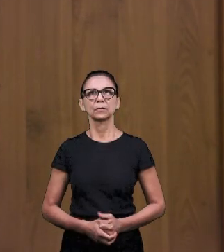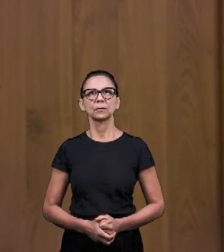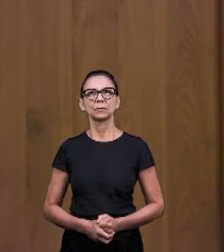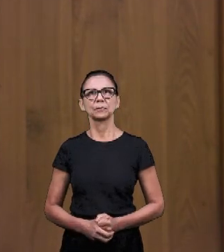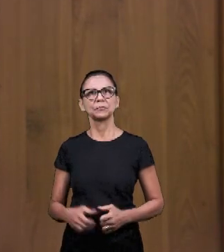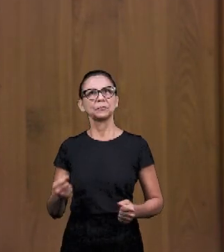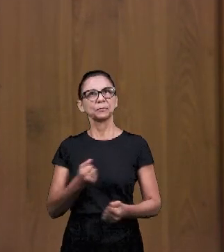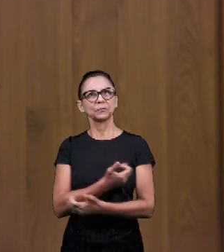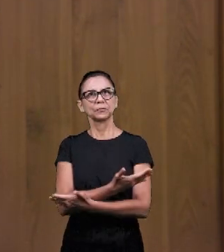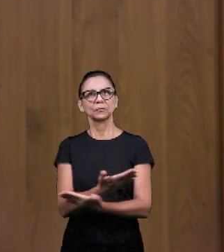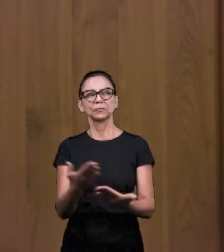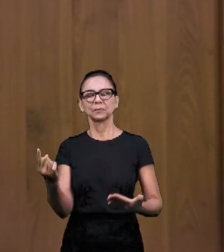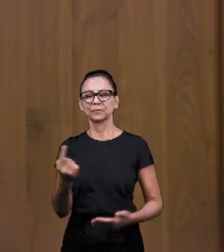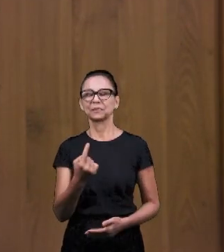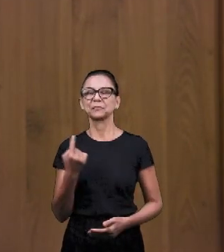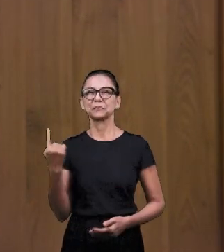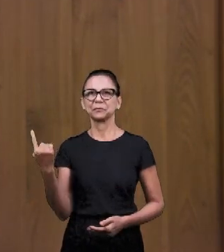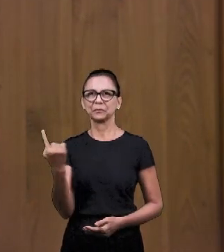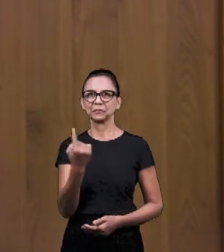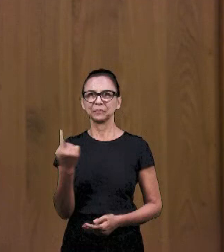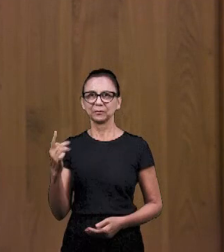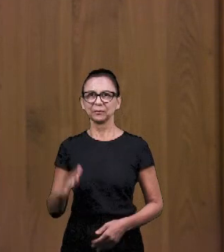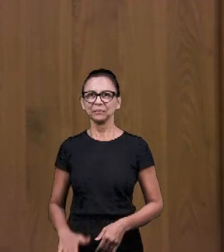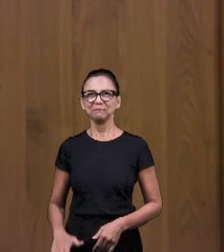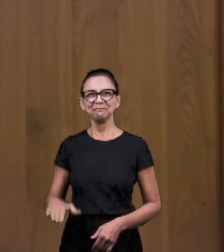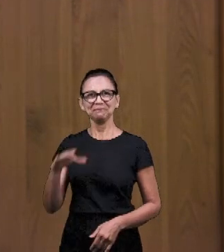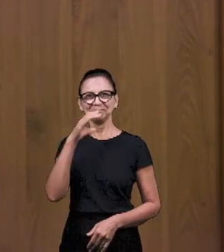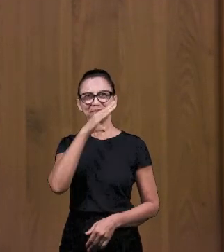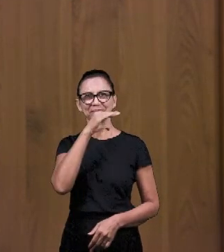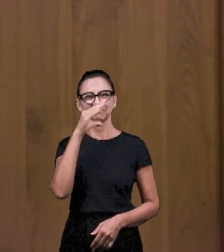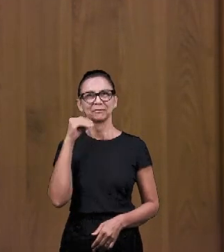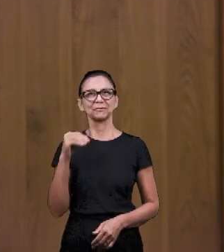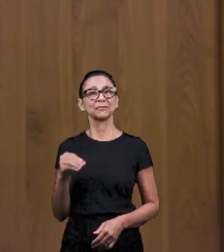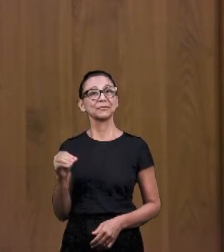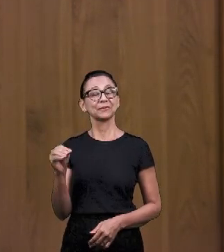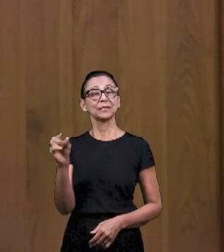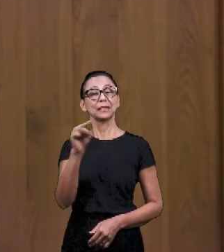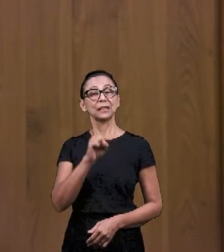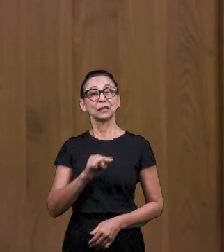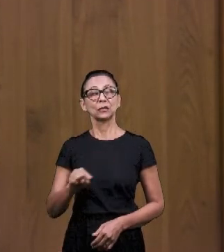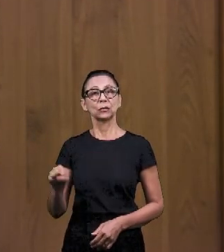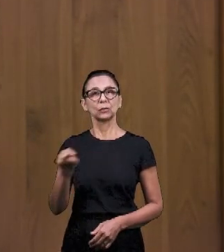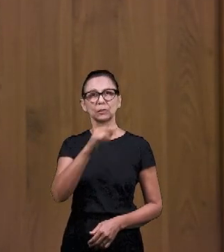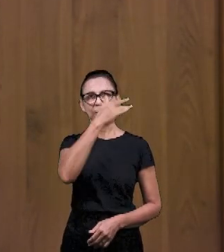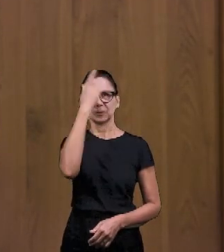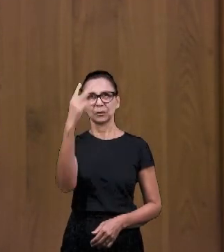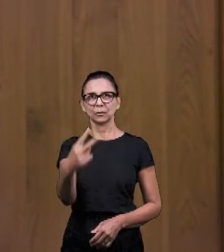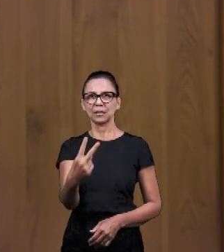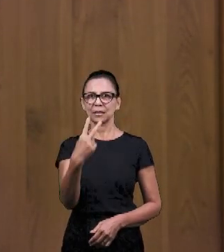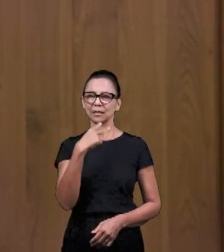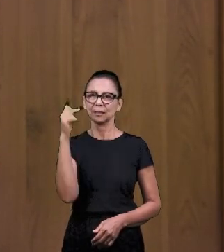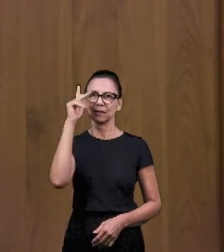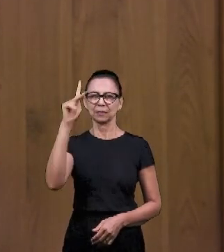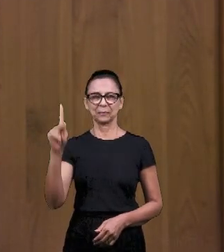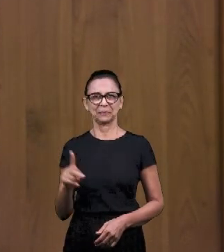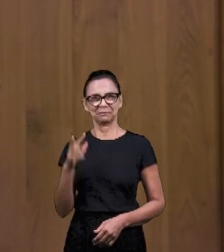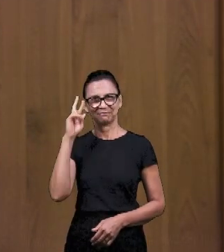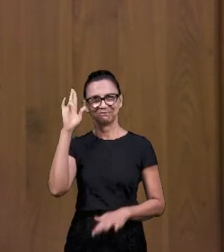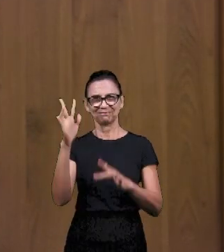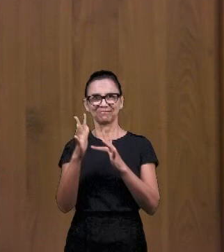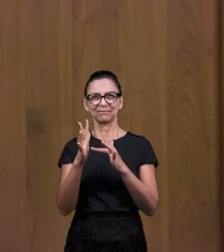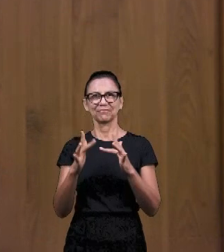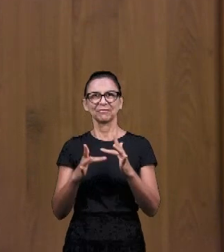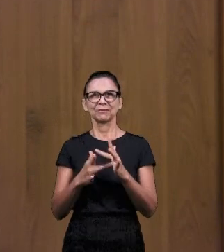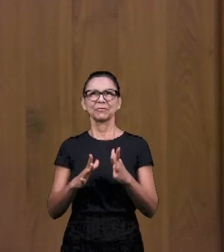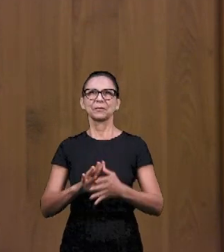Nous saluons les enfants, les intermédiaires et adolescents et tous ceux qui nous assistent dans la paix du Seigneur Jésus. Aujourd'hui,